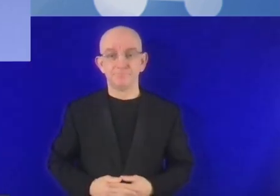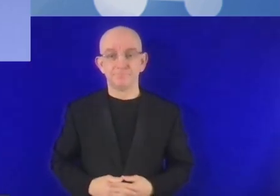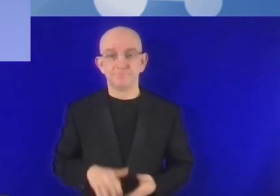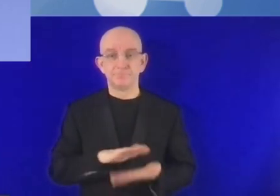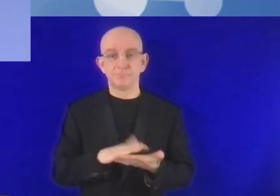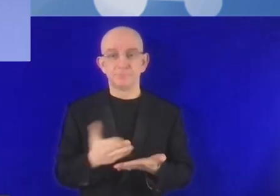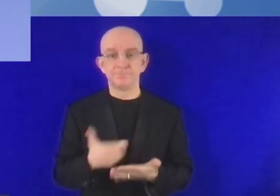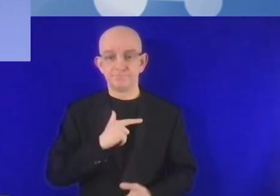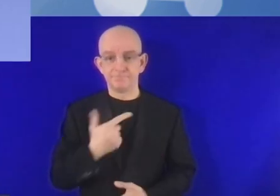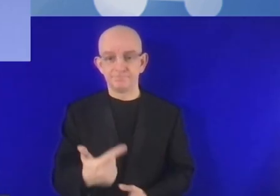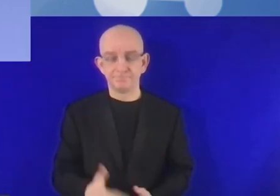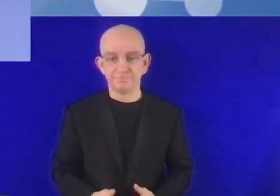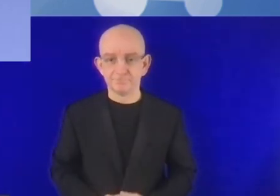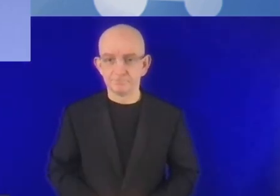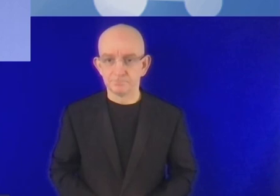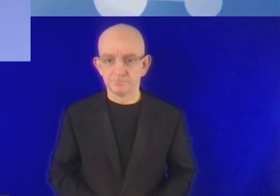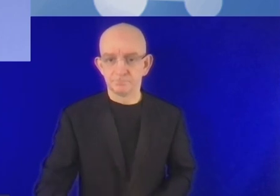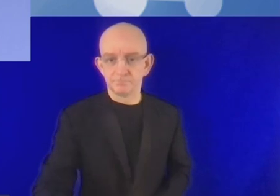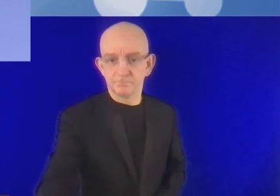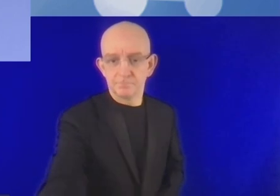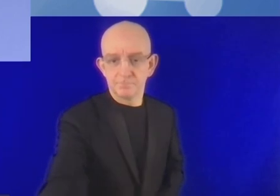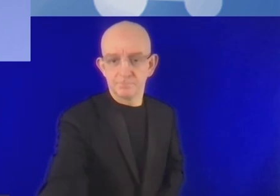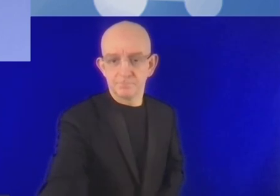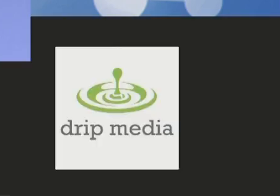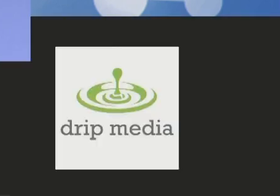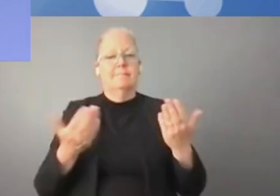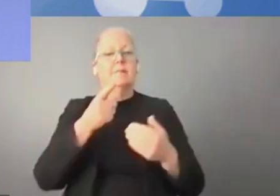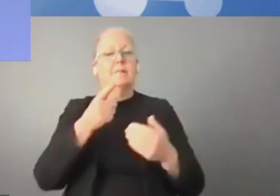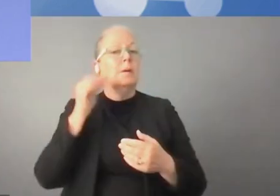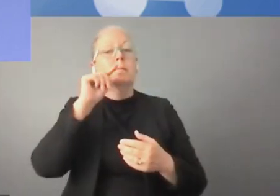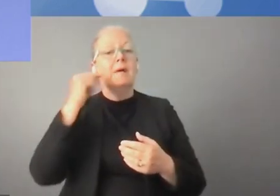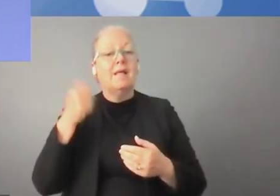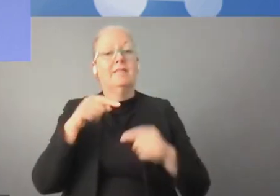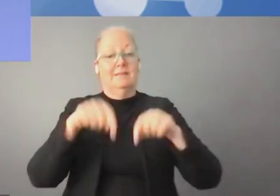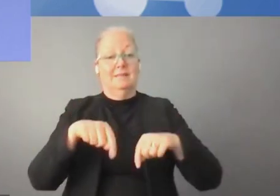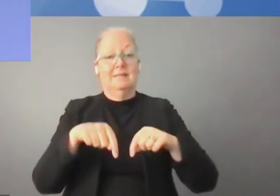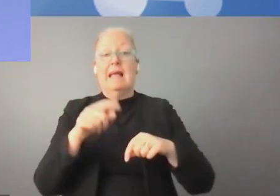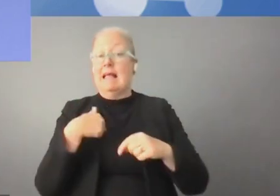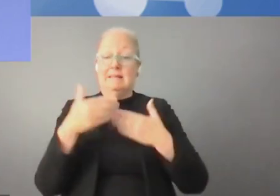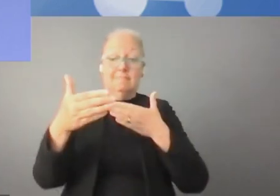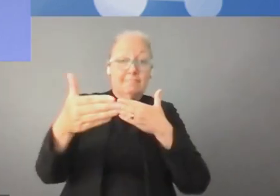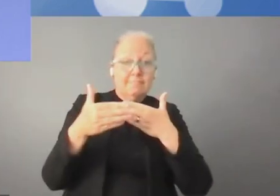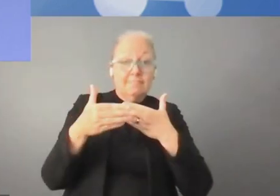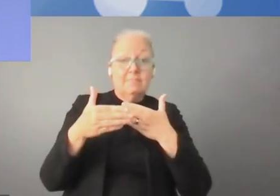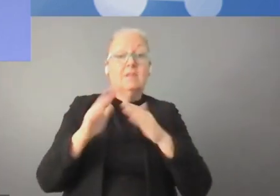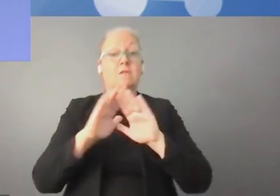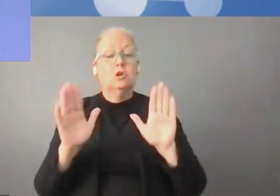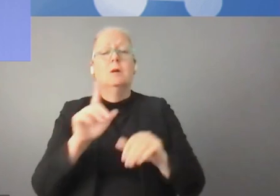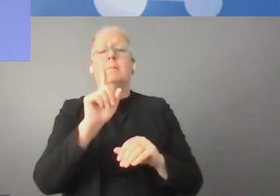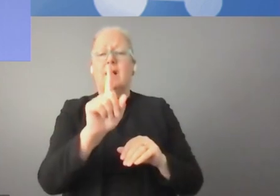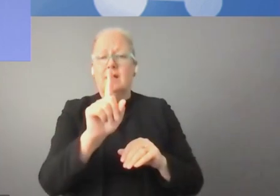podsumowanie pierwszego dnia forum IGF 2021. Szanowni Państwo, zbliżamy się do